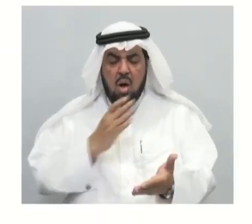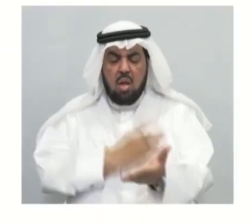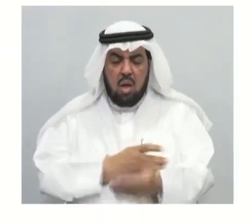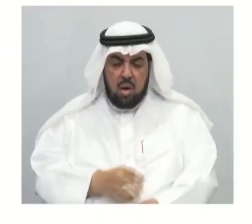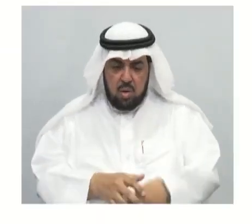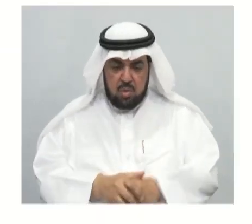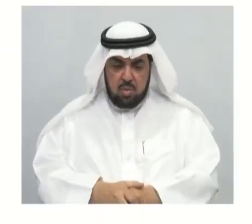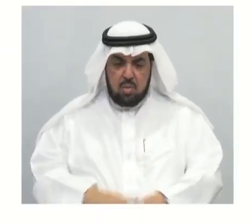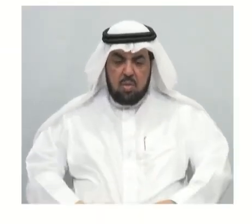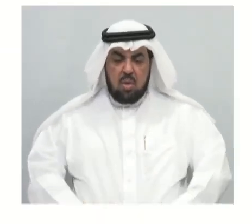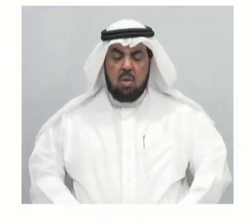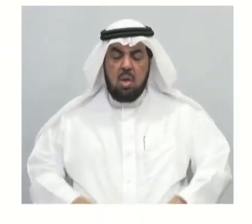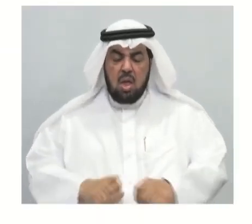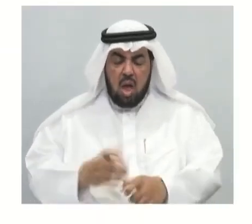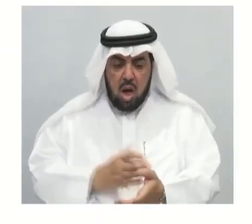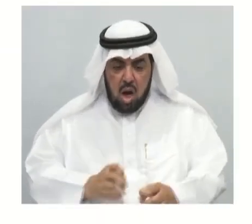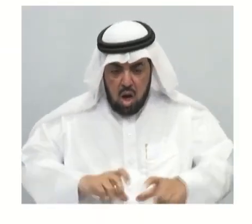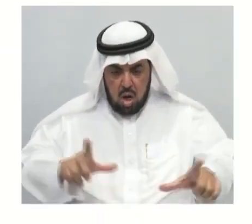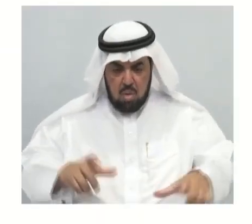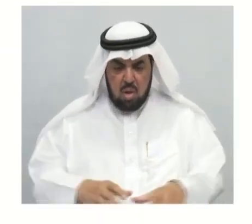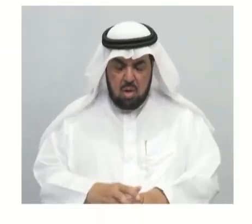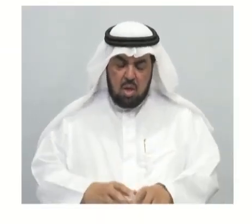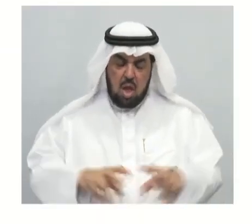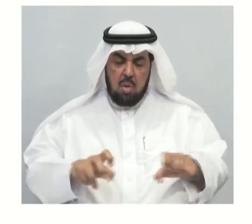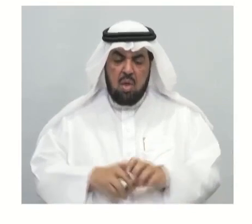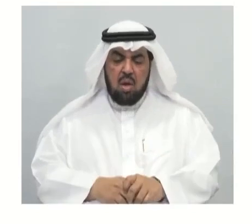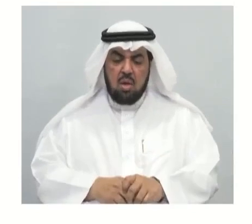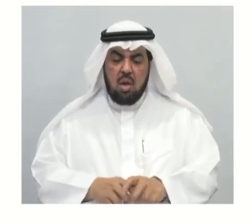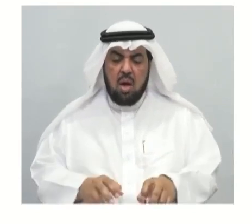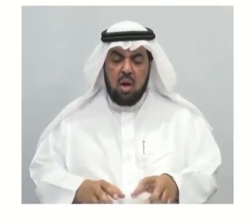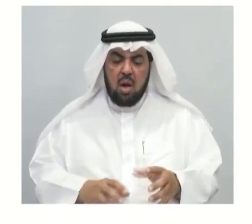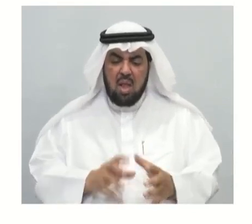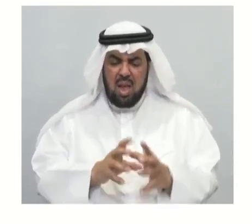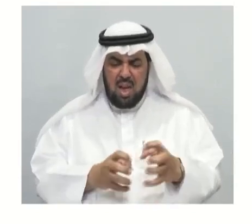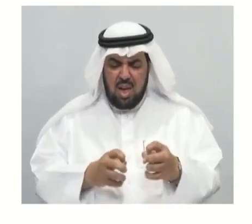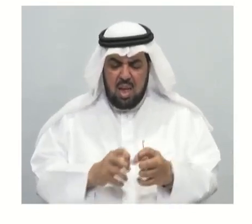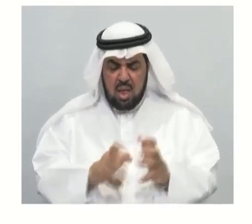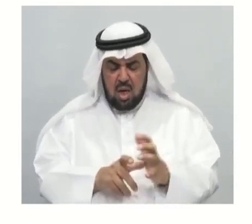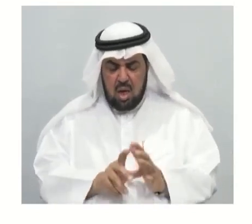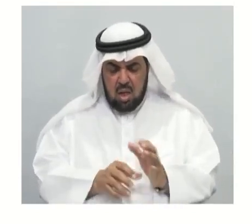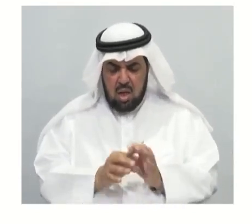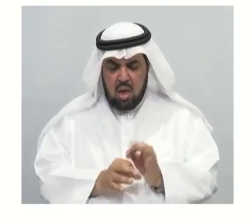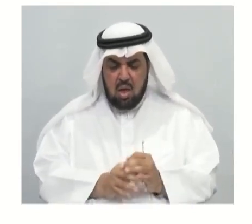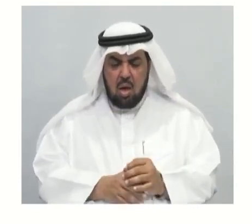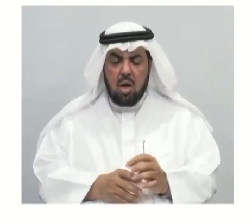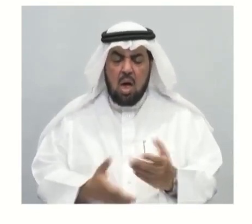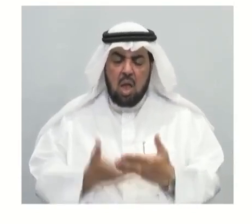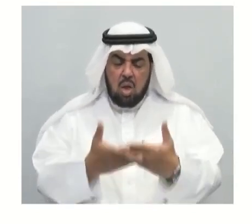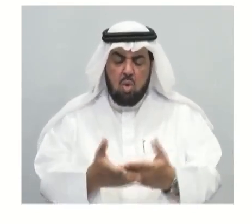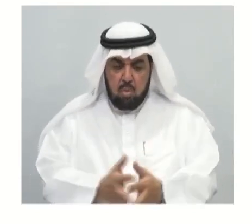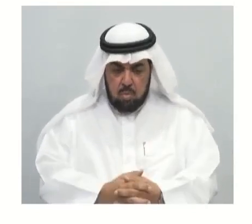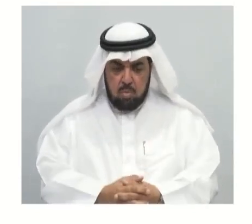لتقارير التقارير الاعلاميه التقارير البحثيه التقارير التحليليه وتقارير